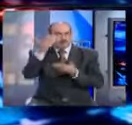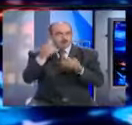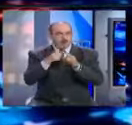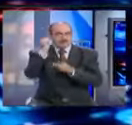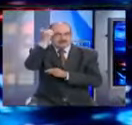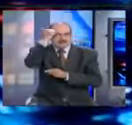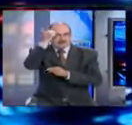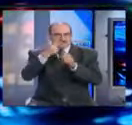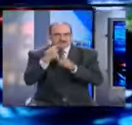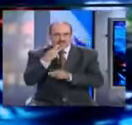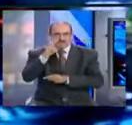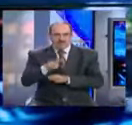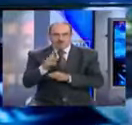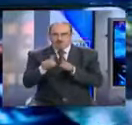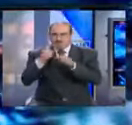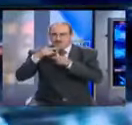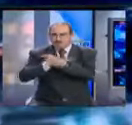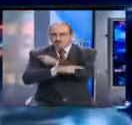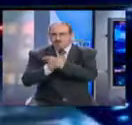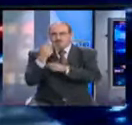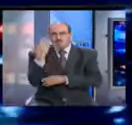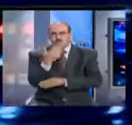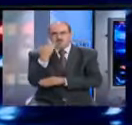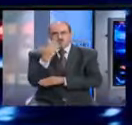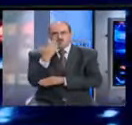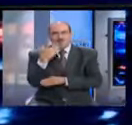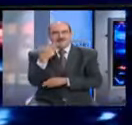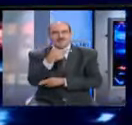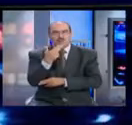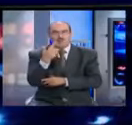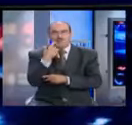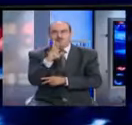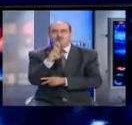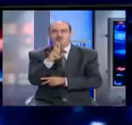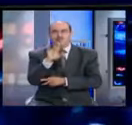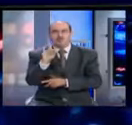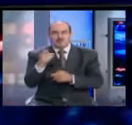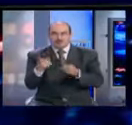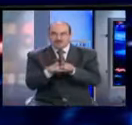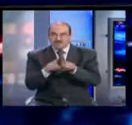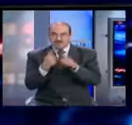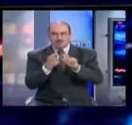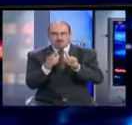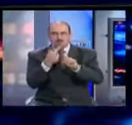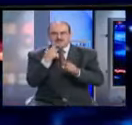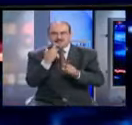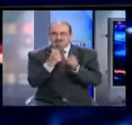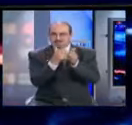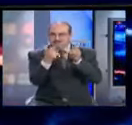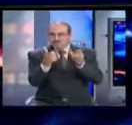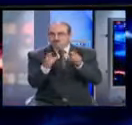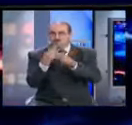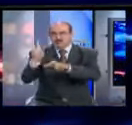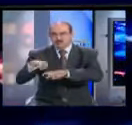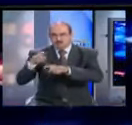دراسة واقعية وعميقة للاحتياجات الوطنية من الموارد البشرية خاصة في قطاعات الصناعة